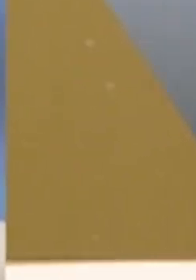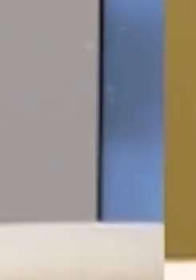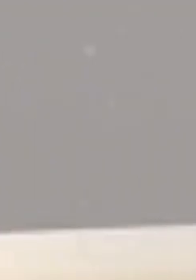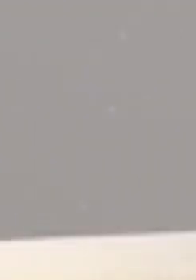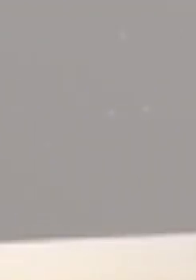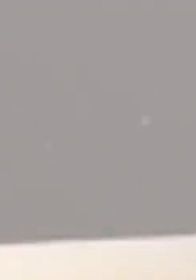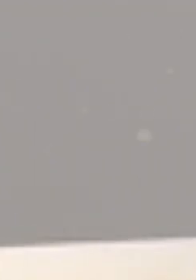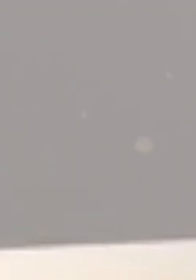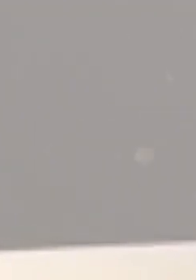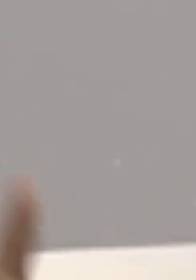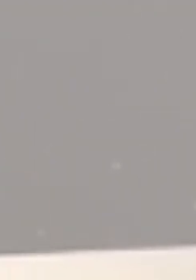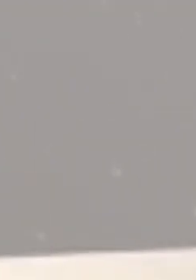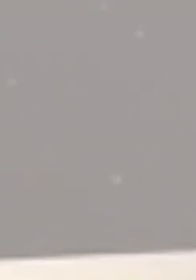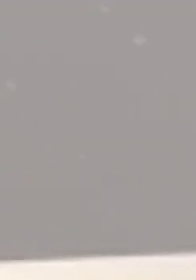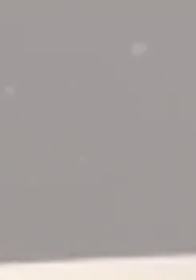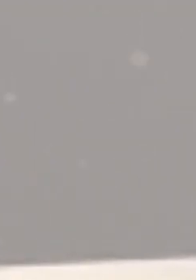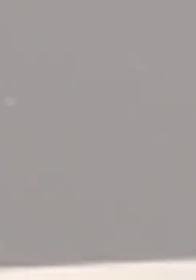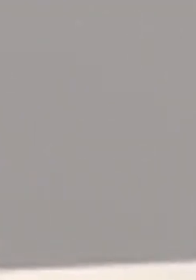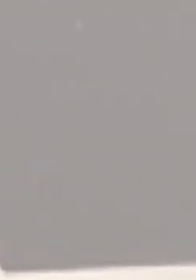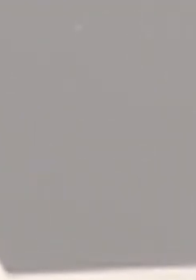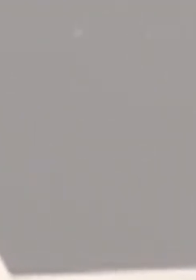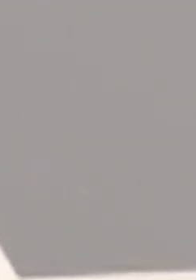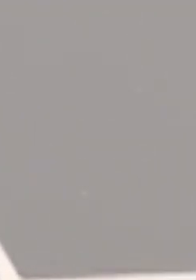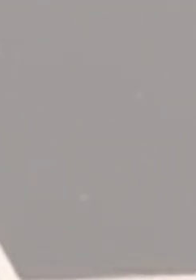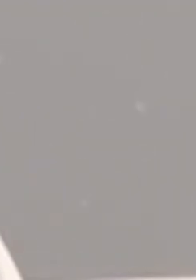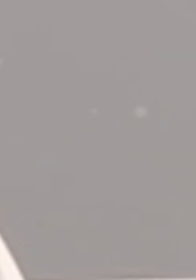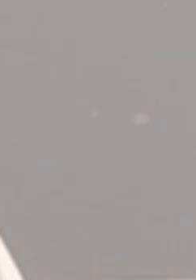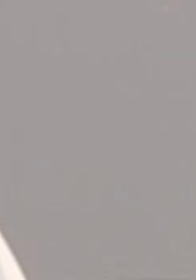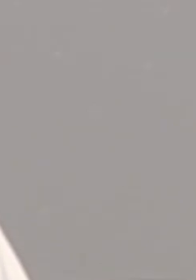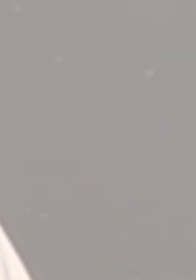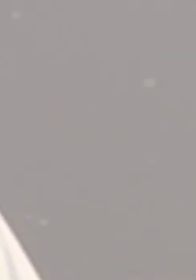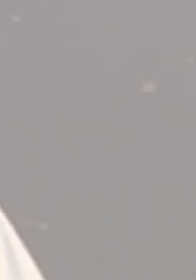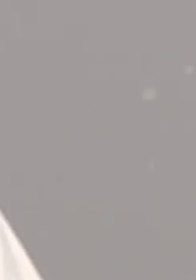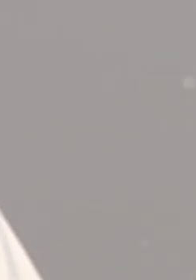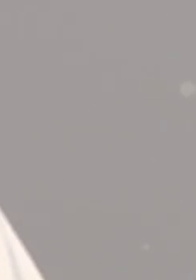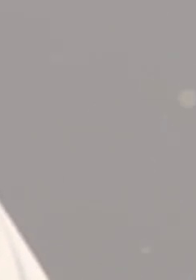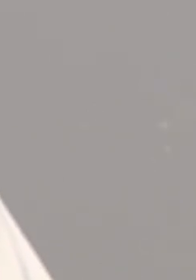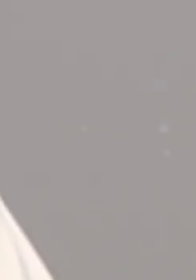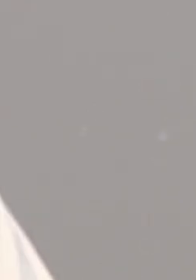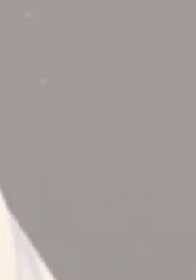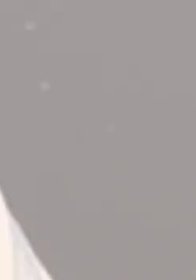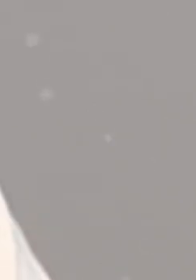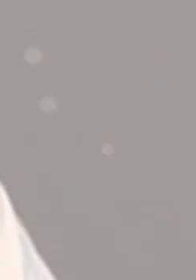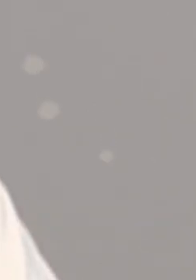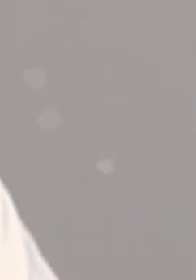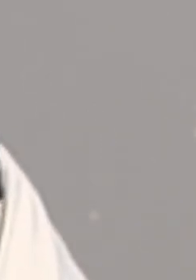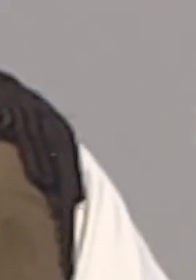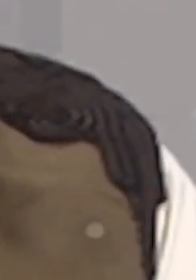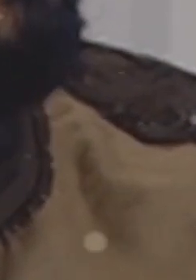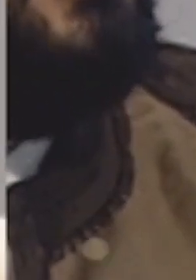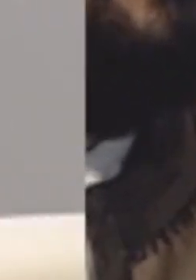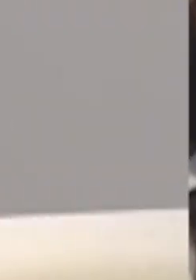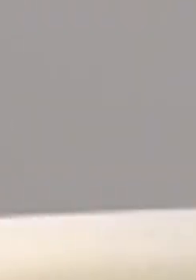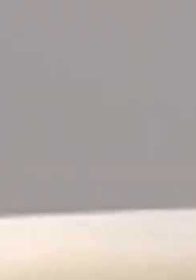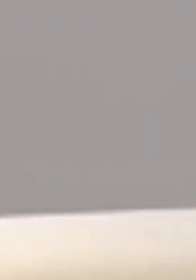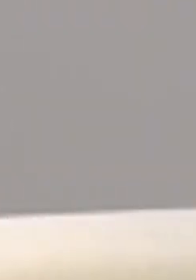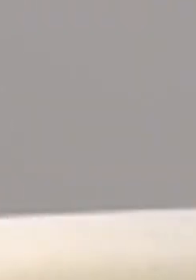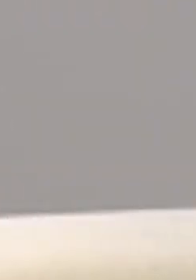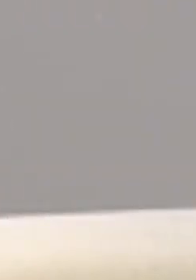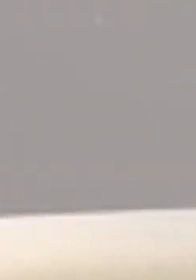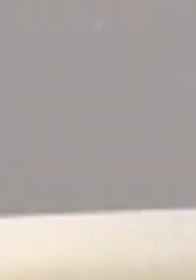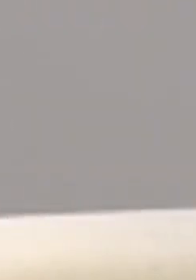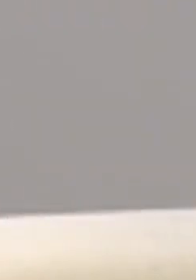المجرمين لأن سبب المشاكل التي تتطلب صلحا بعد ذلك هو يعني إيواء المجرمين